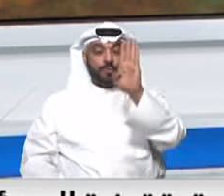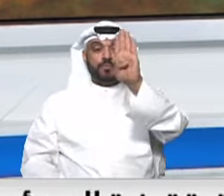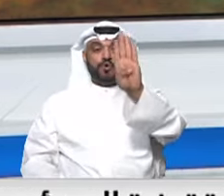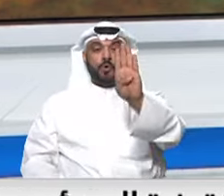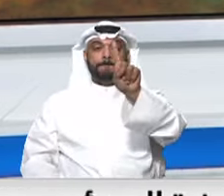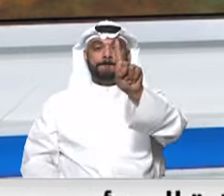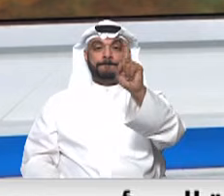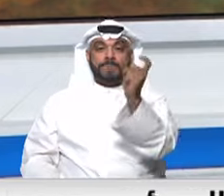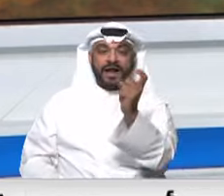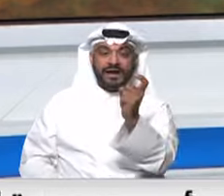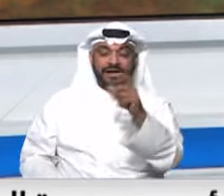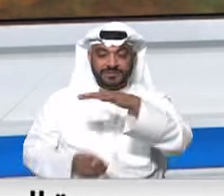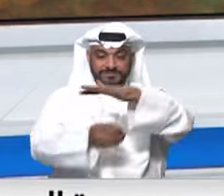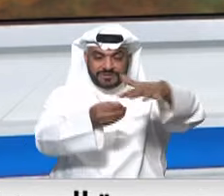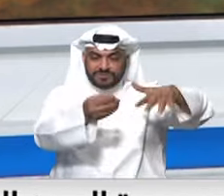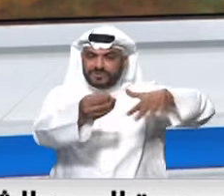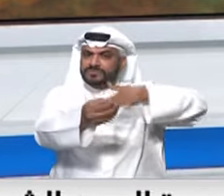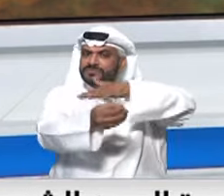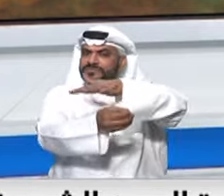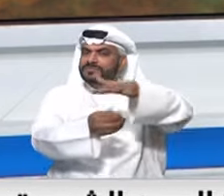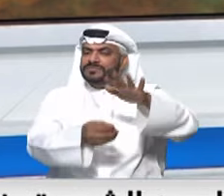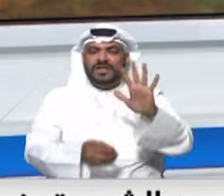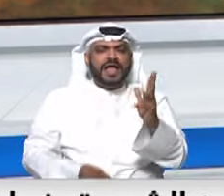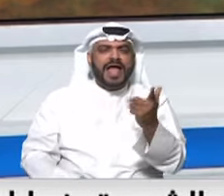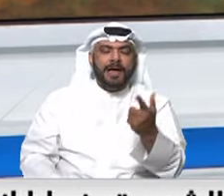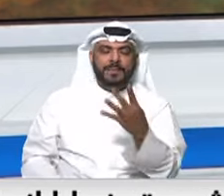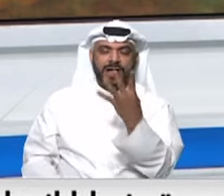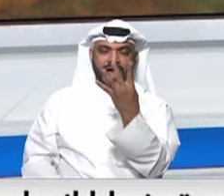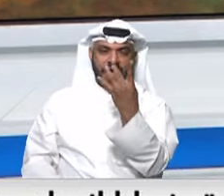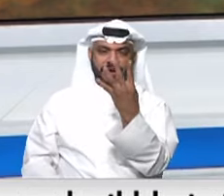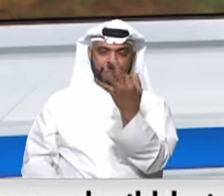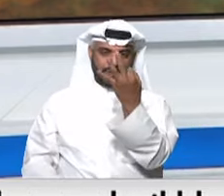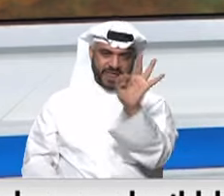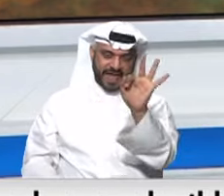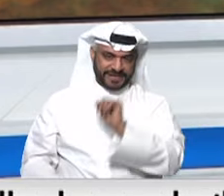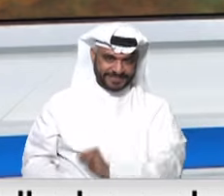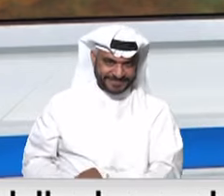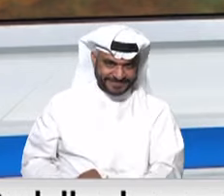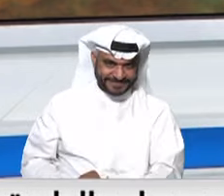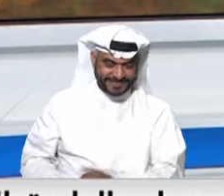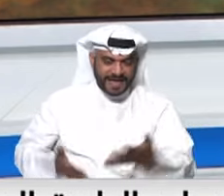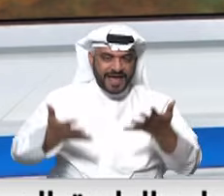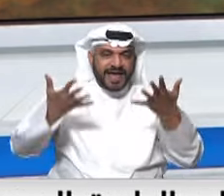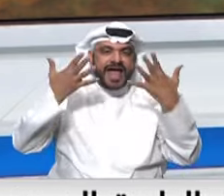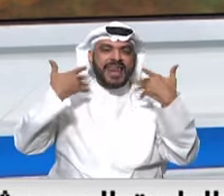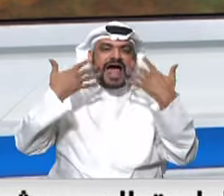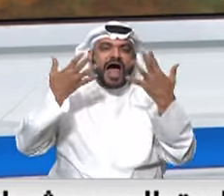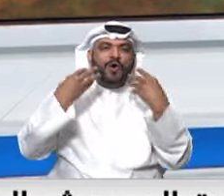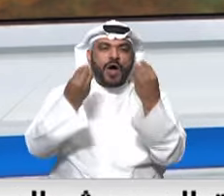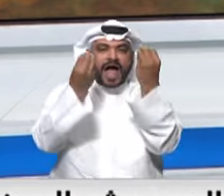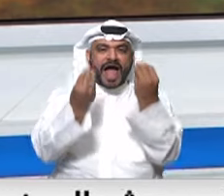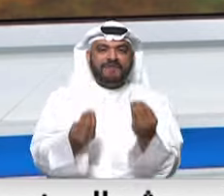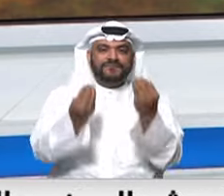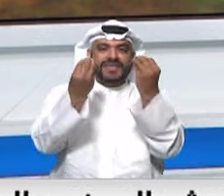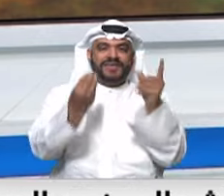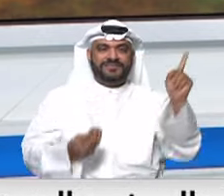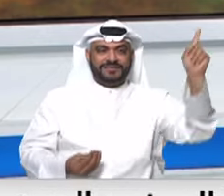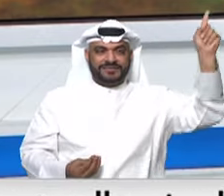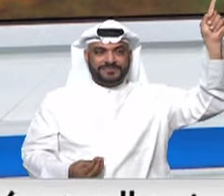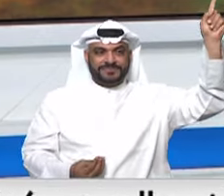بالنسبة لجزرنا الجنوبية قارو كبر أم المرادم 34 درجة مئوية، رياح شمالية غربية خفيفة إلى معتدلة